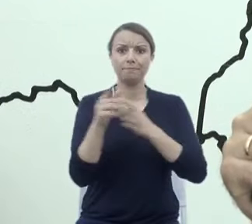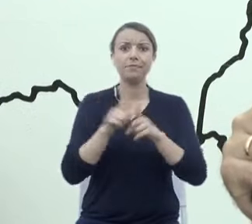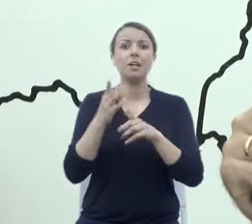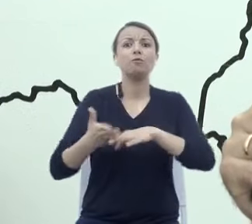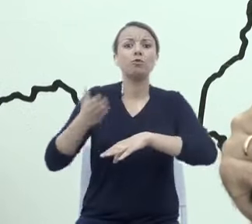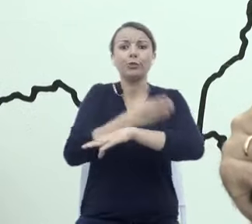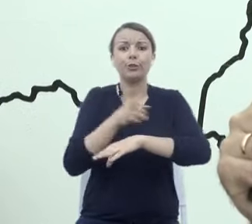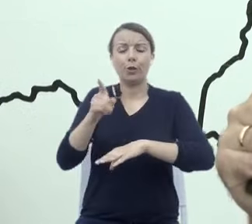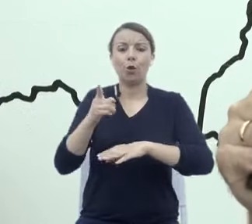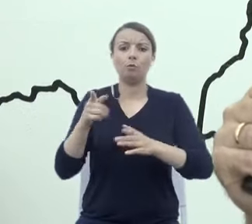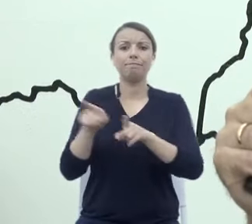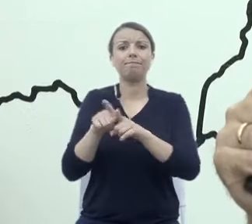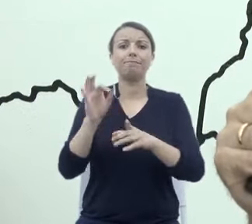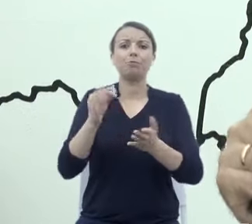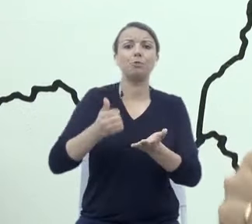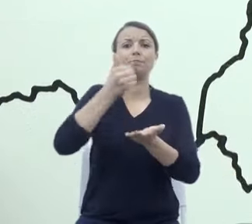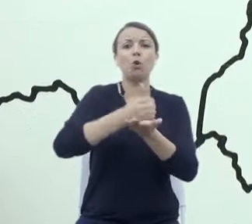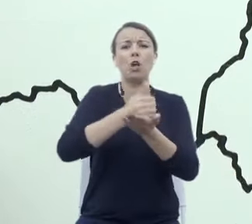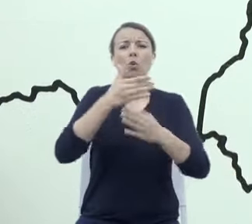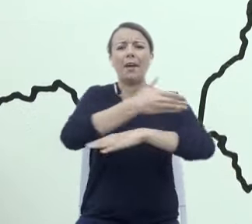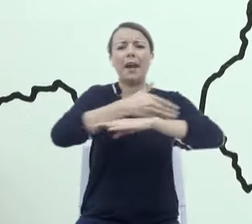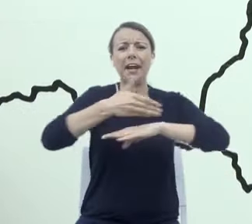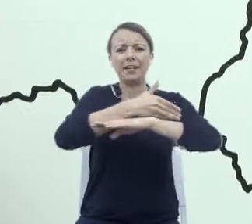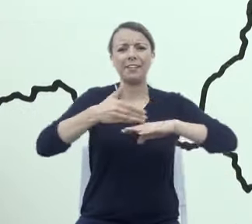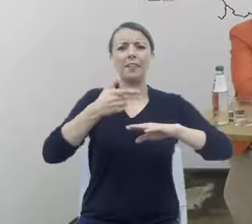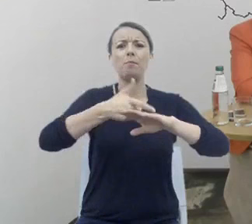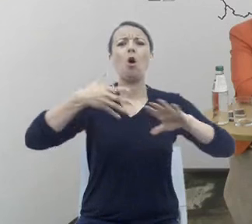posterunku granicznym w Ostrołęce.